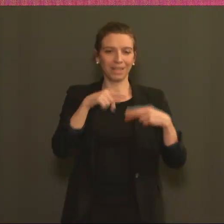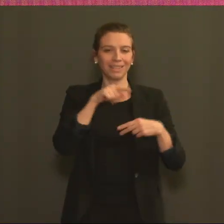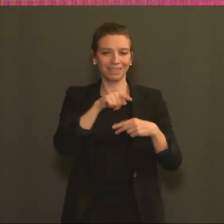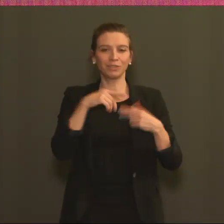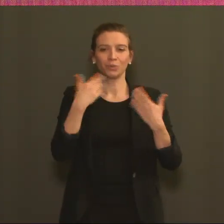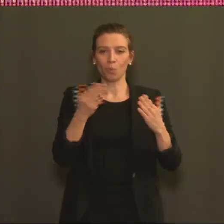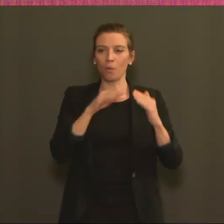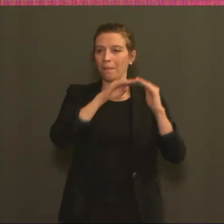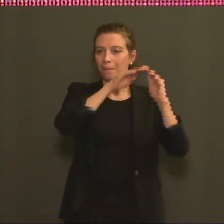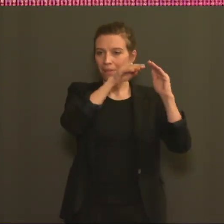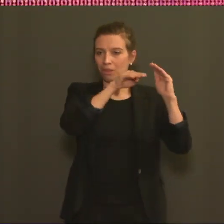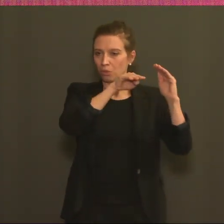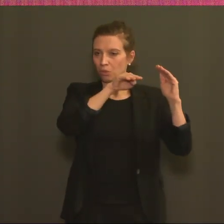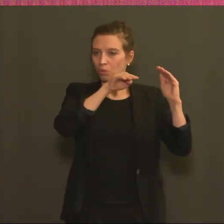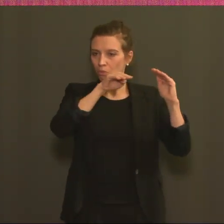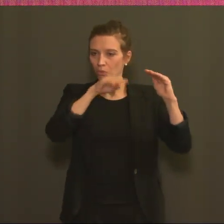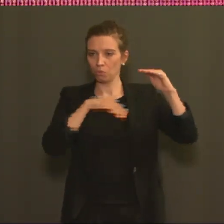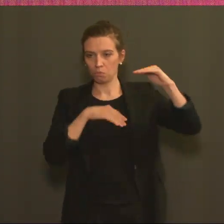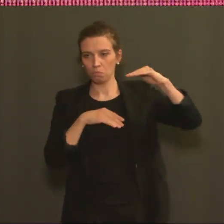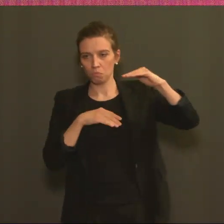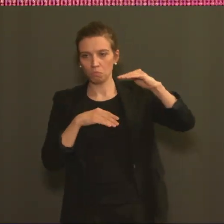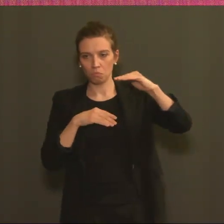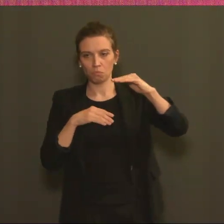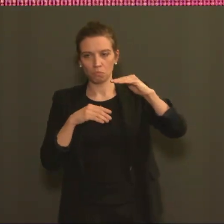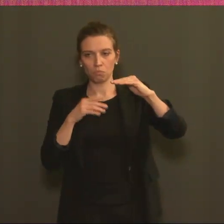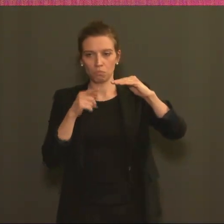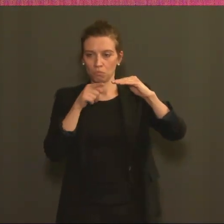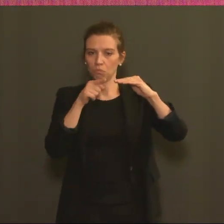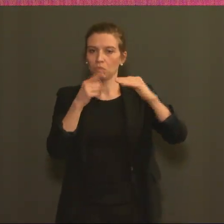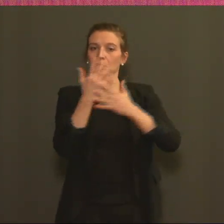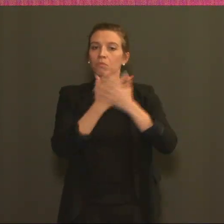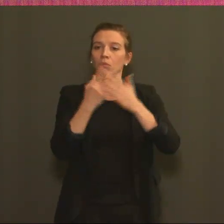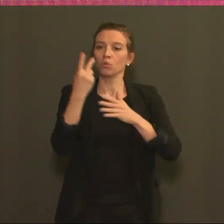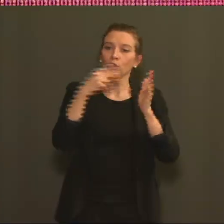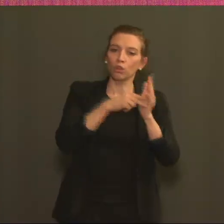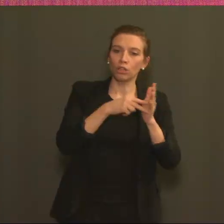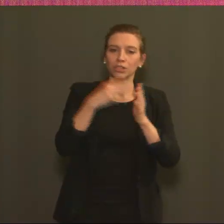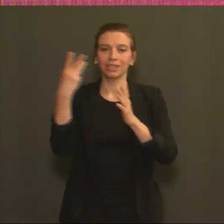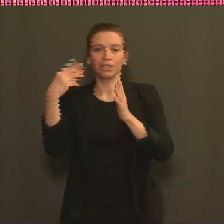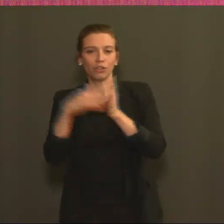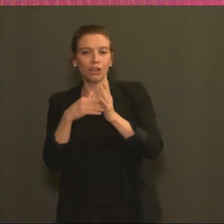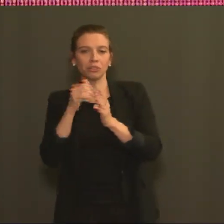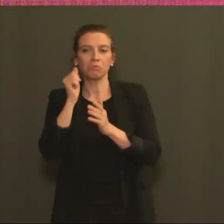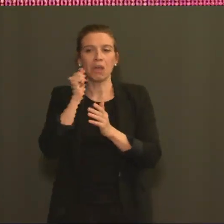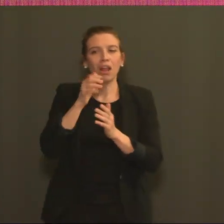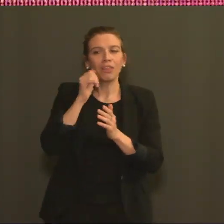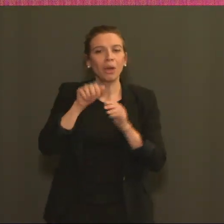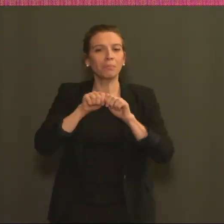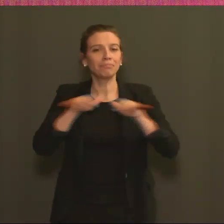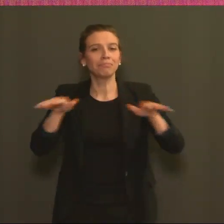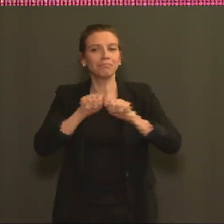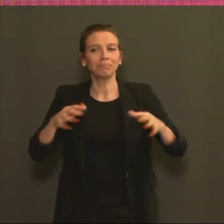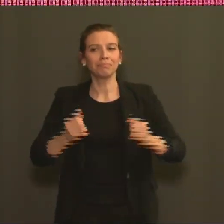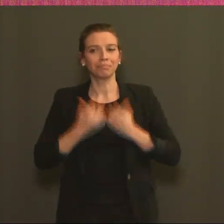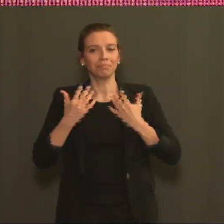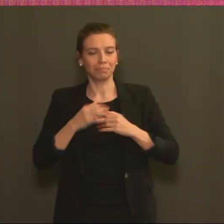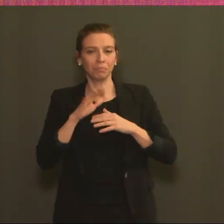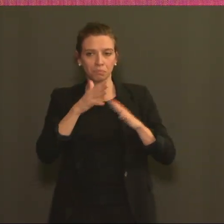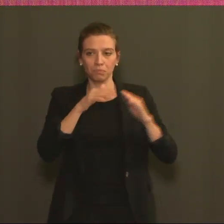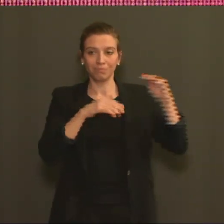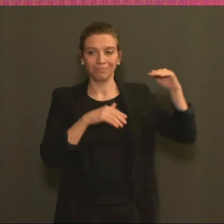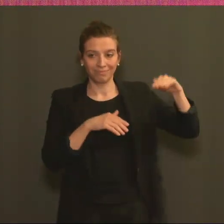we doen dat daarmee beter dan vele van onze buurlanden maar het blijft een fragiel evenwicht met een plateau dat veel